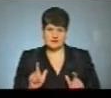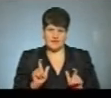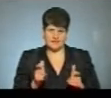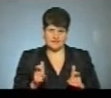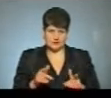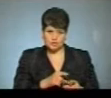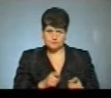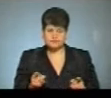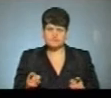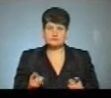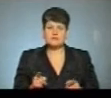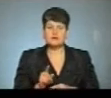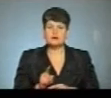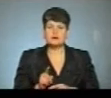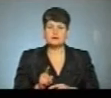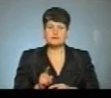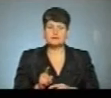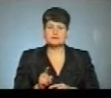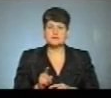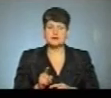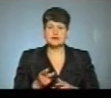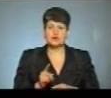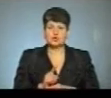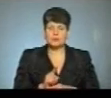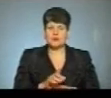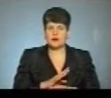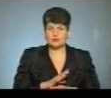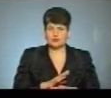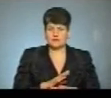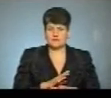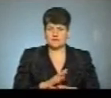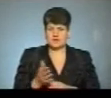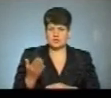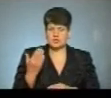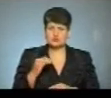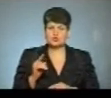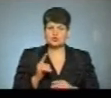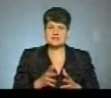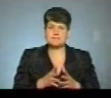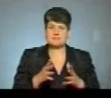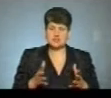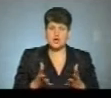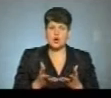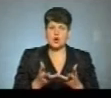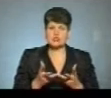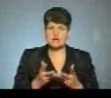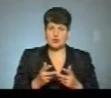завершення карантину, норма, яка була попередній постанові Кабінету міністрів щодо збільшення